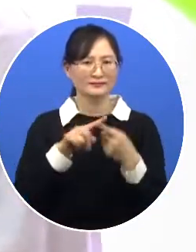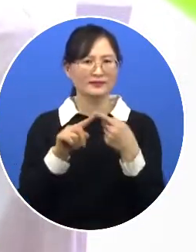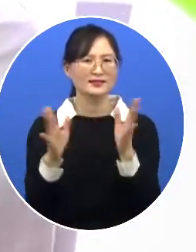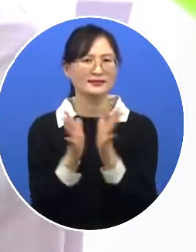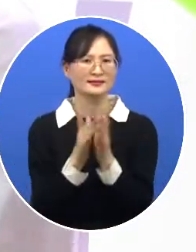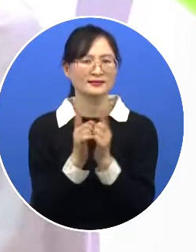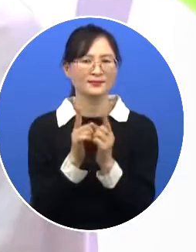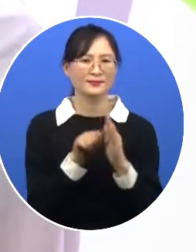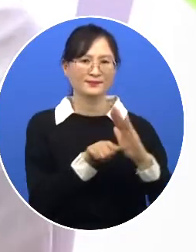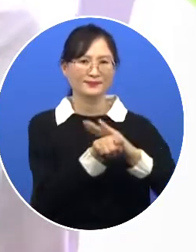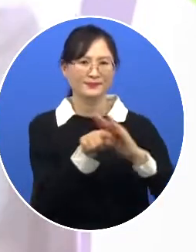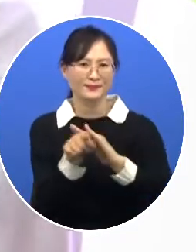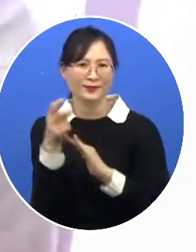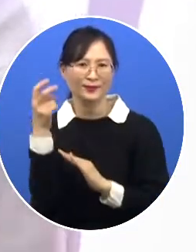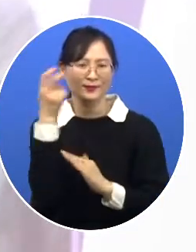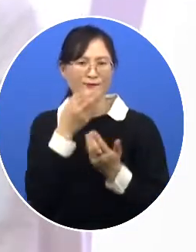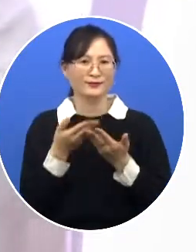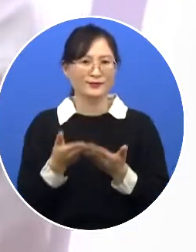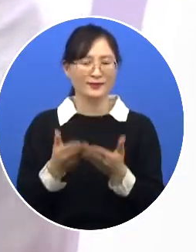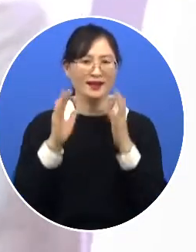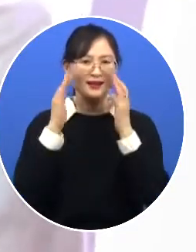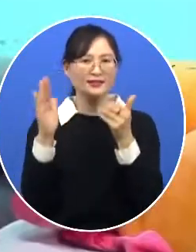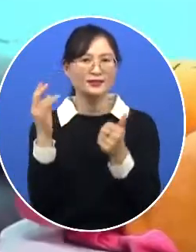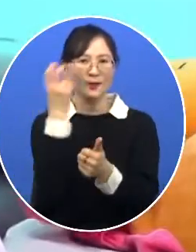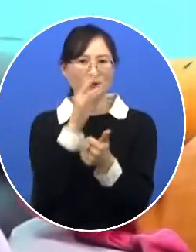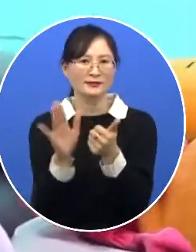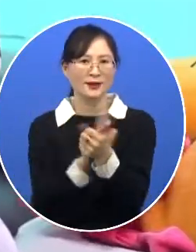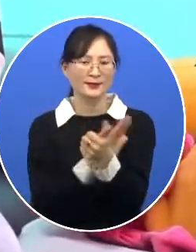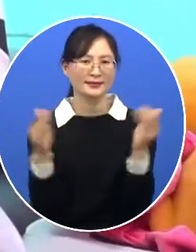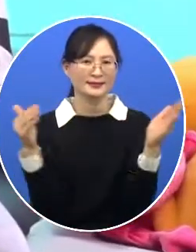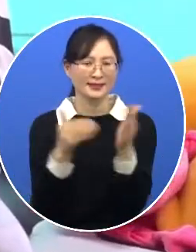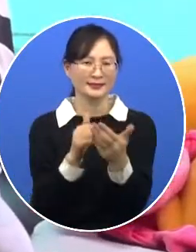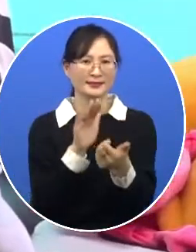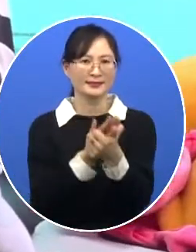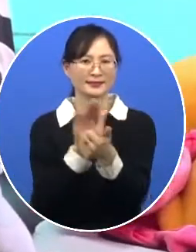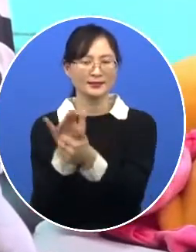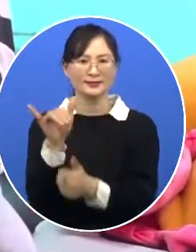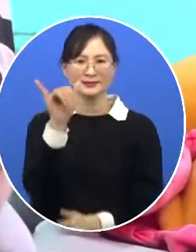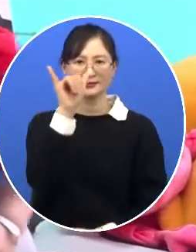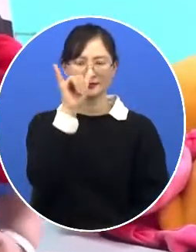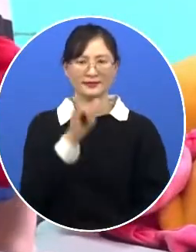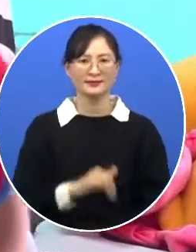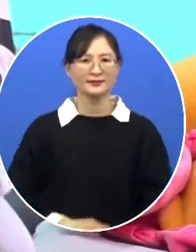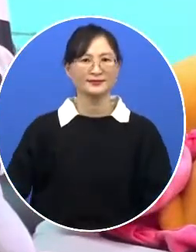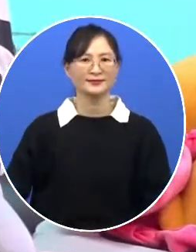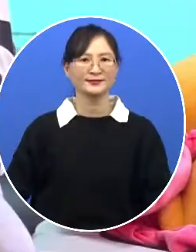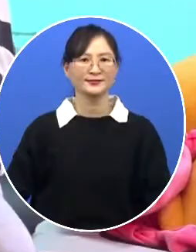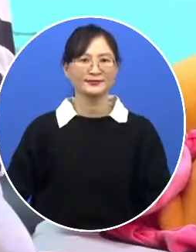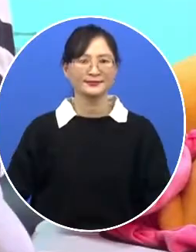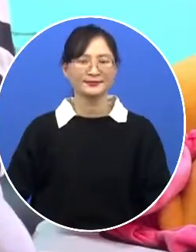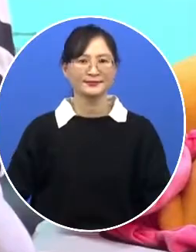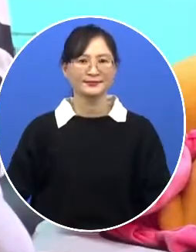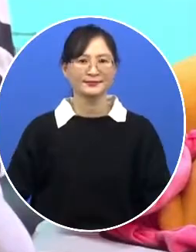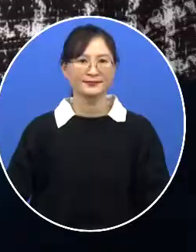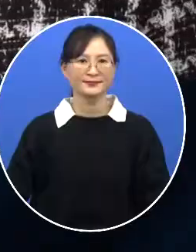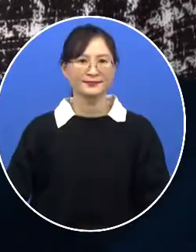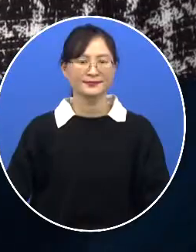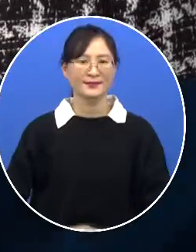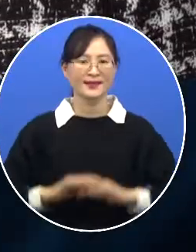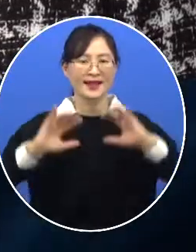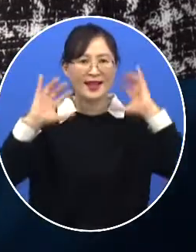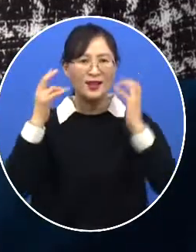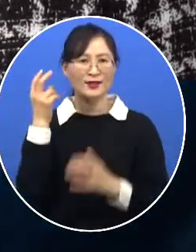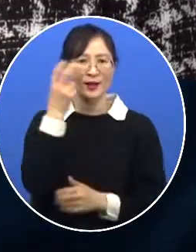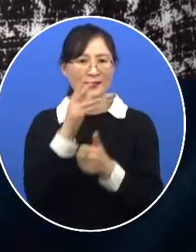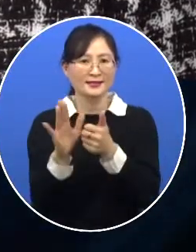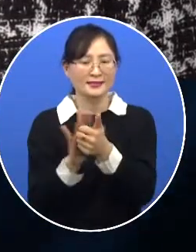발생한 가정에 아이돌보미가 직접 방문해 돌봐주는 아이돌봄 서비스까지 지원하고 있습니다.